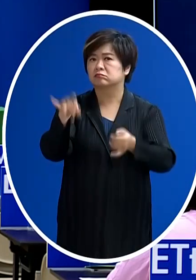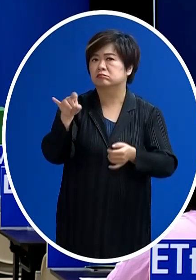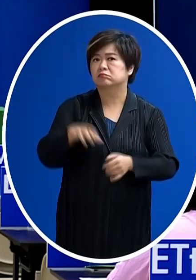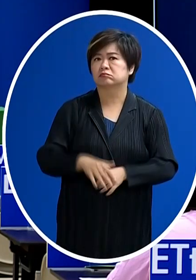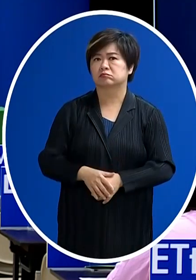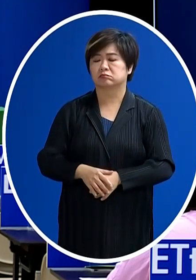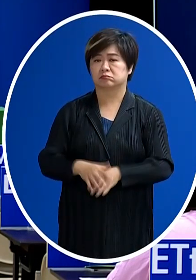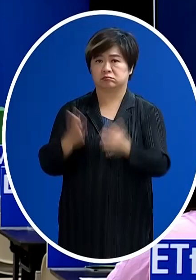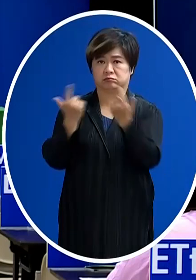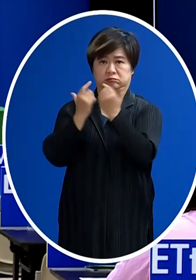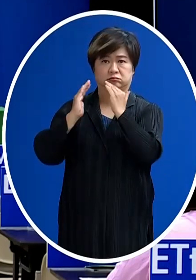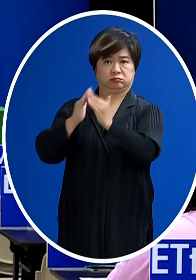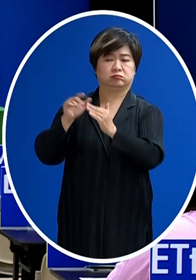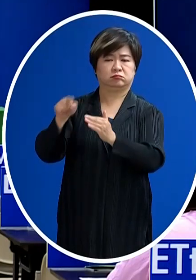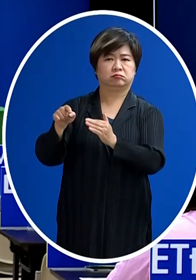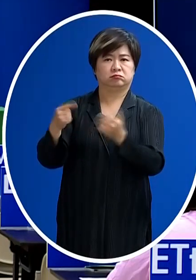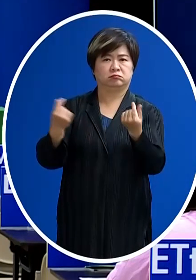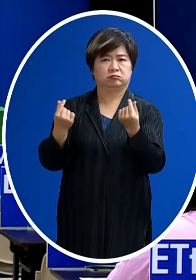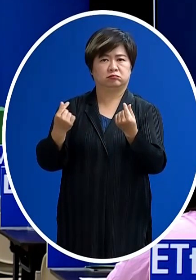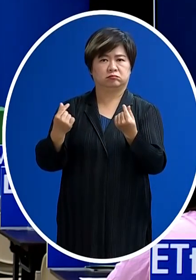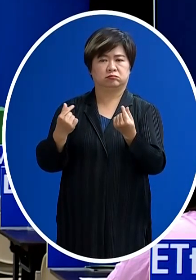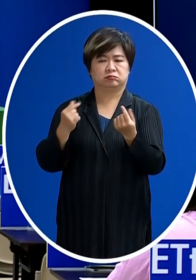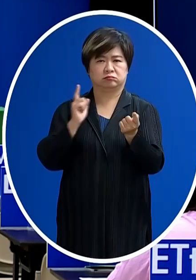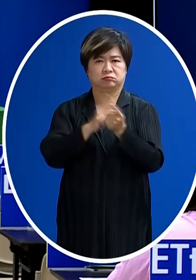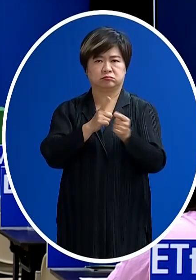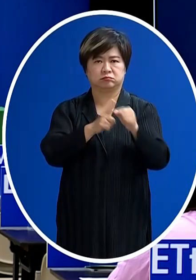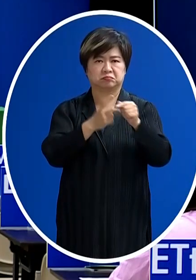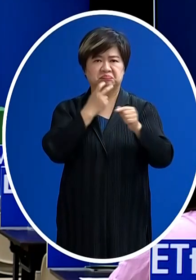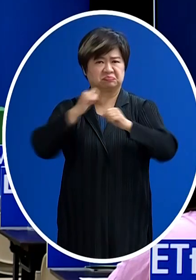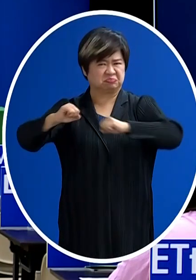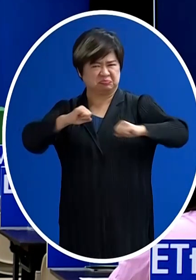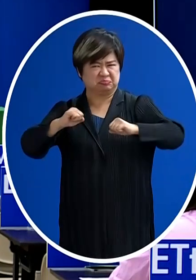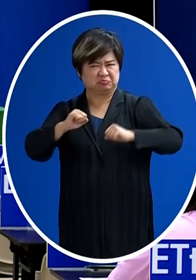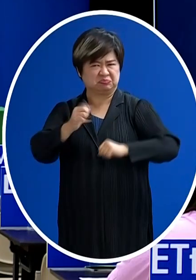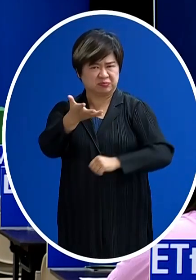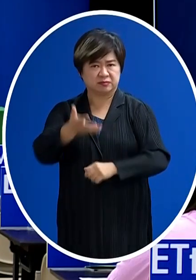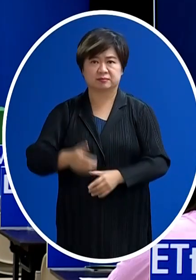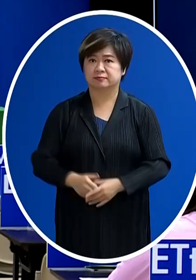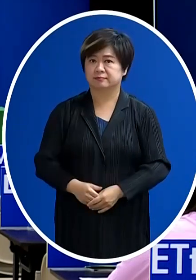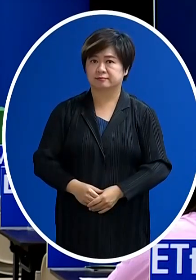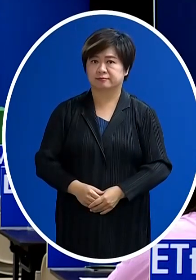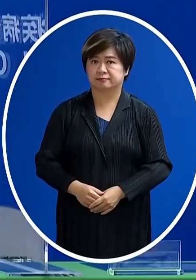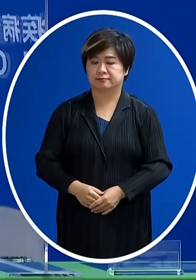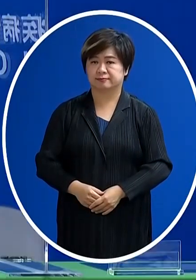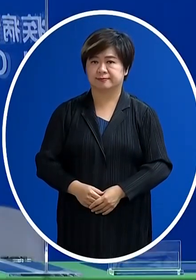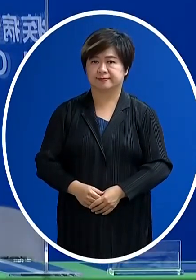觉得说北市这样的做法是形同在对中央开战吗？谢谢。